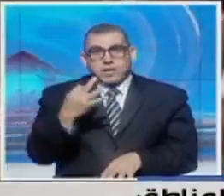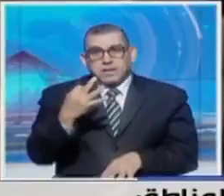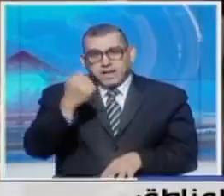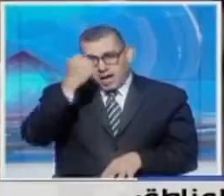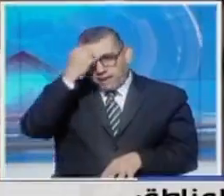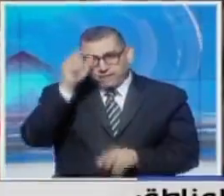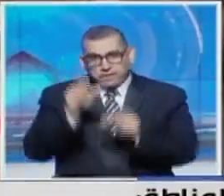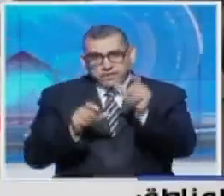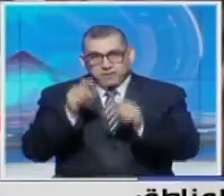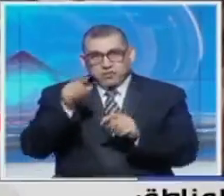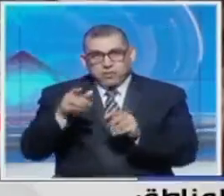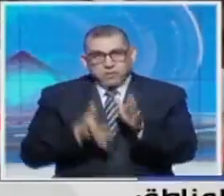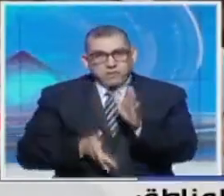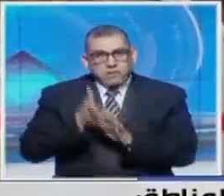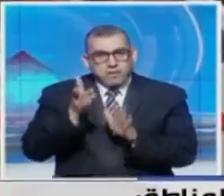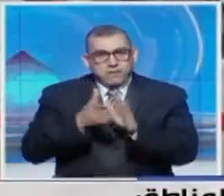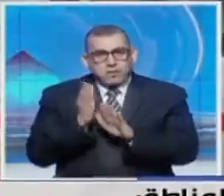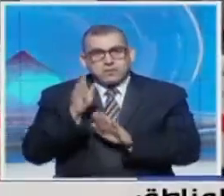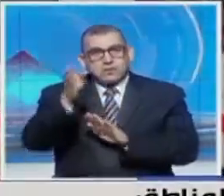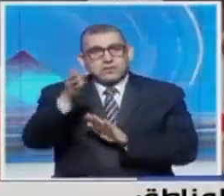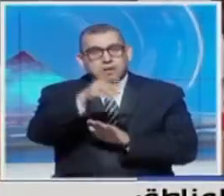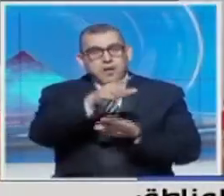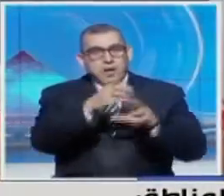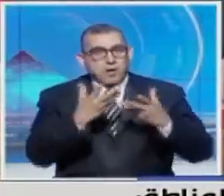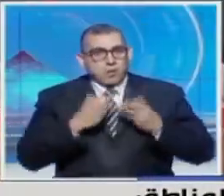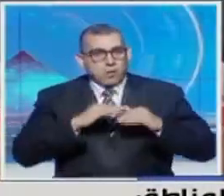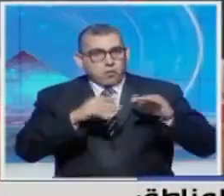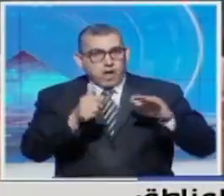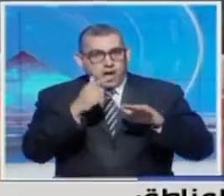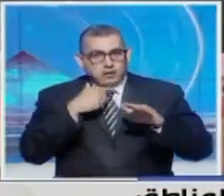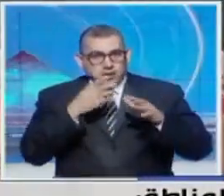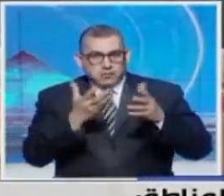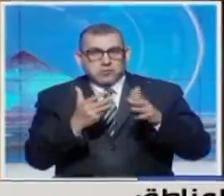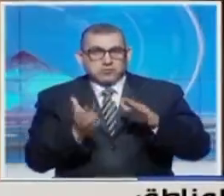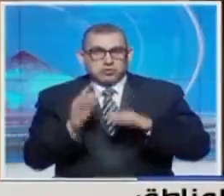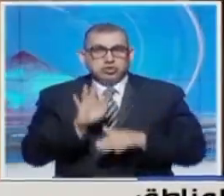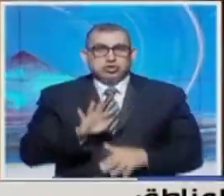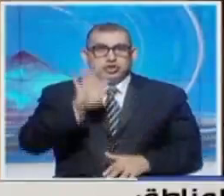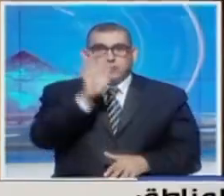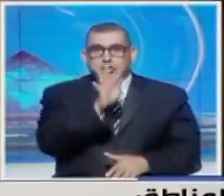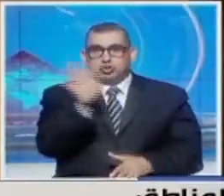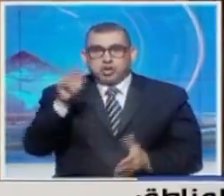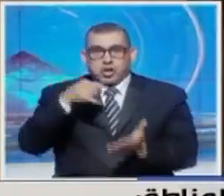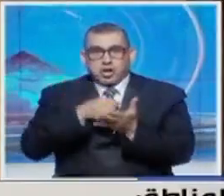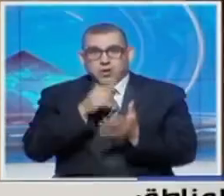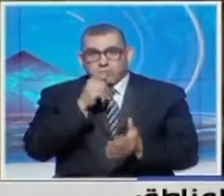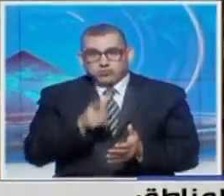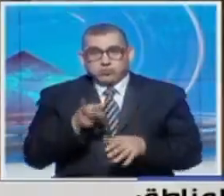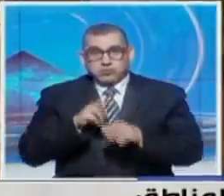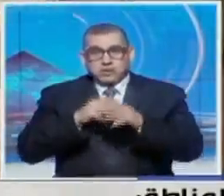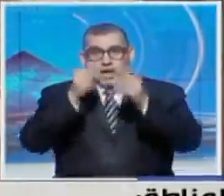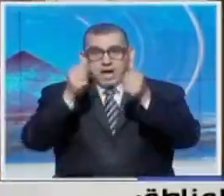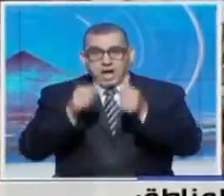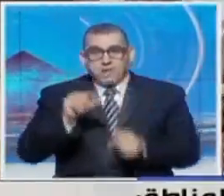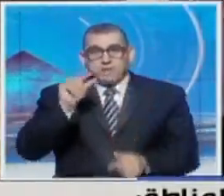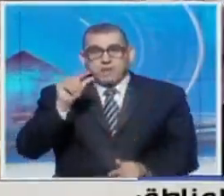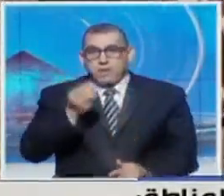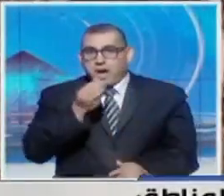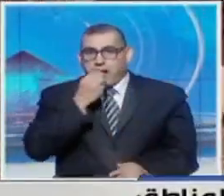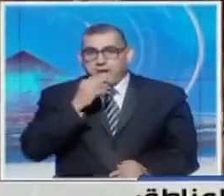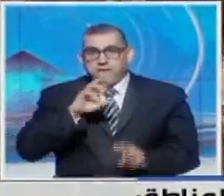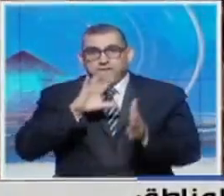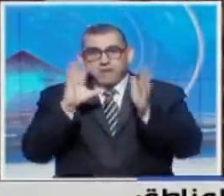39 ألف شخص نزحوا في المناطق الأكثر نكبة في شمال شرق البلاد. هذا وأعلن برنامج